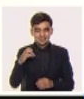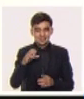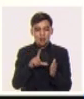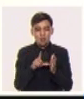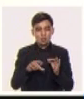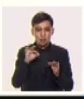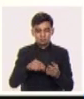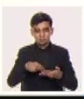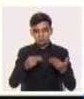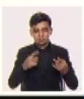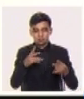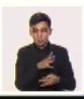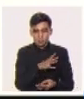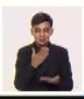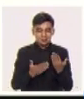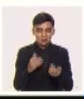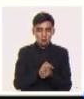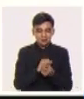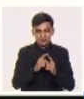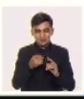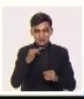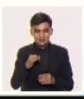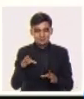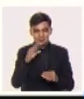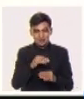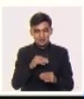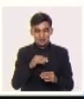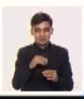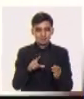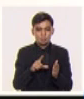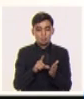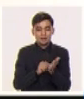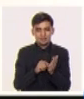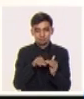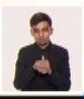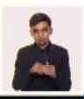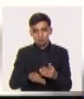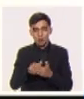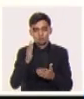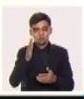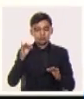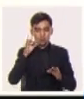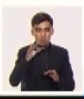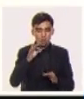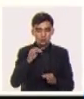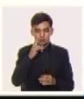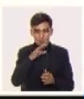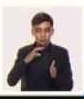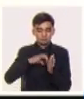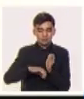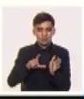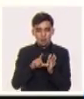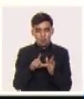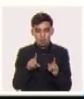это прописать, вот эти процедуры, чтобы стимулировать пенсионное отчисление, что в будущем не будет взиматься